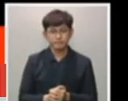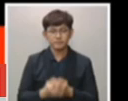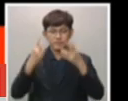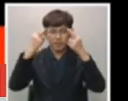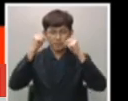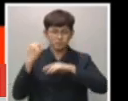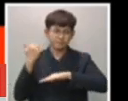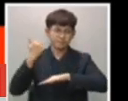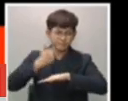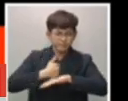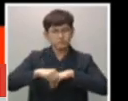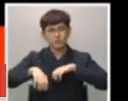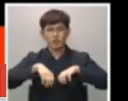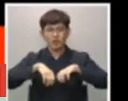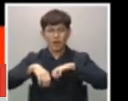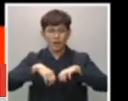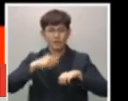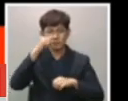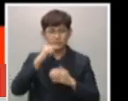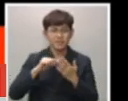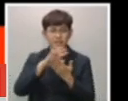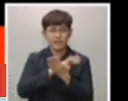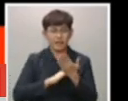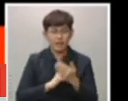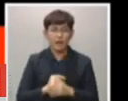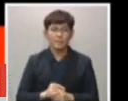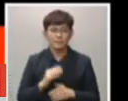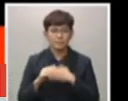ยประเทศไทยเติบโตอยู่ในระดับต่ำ